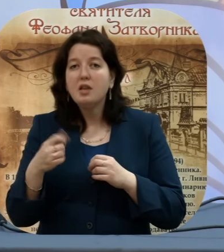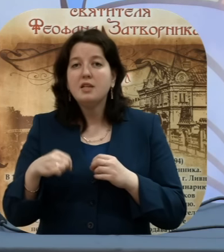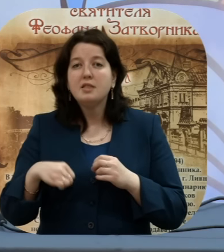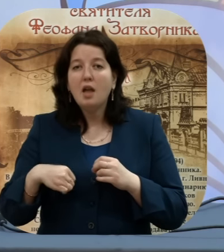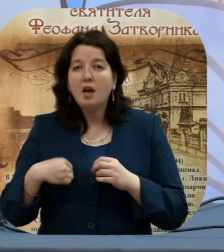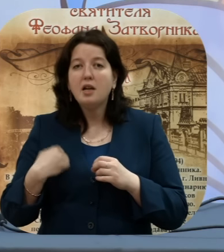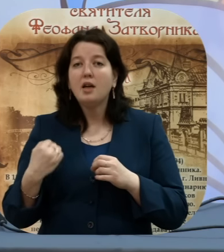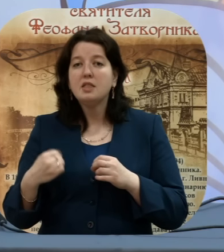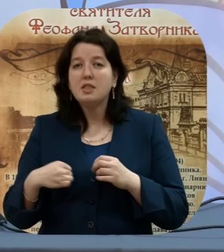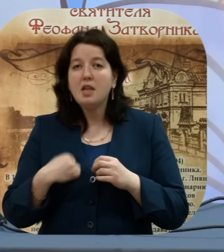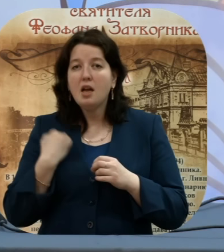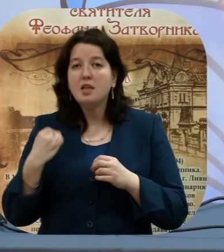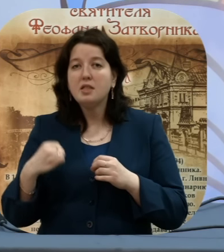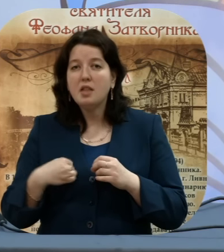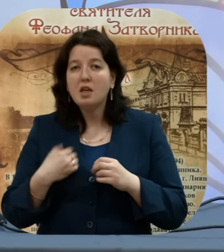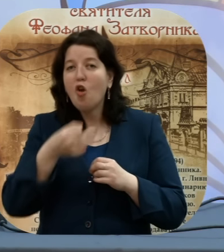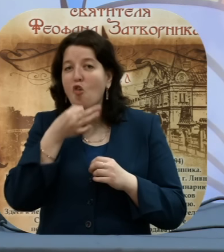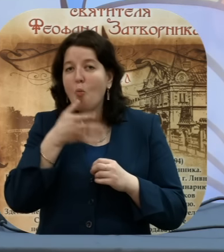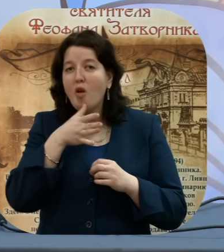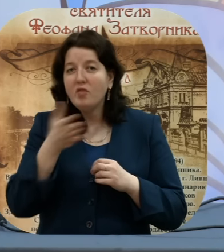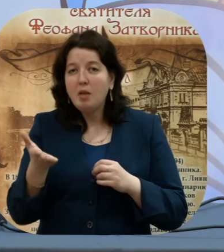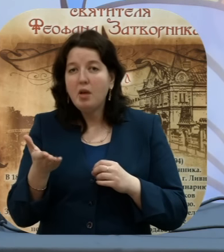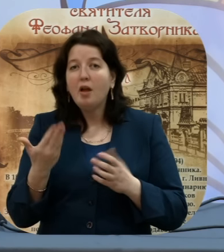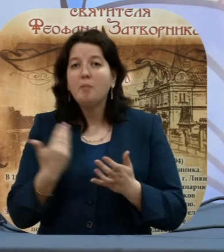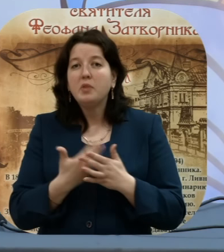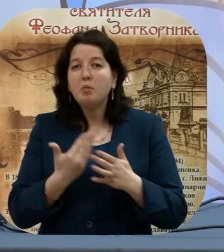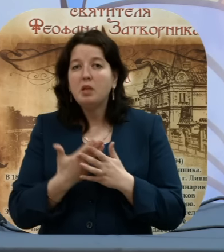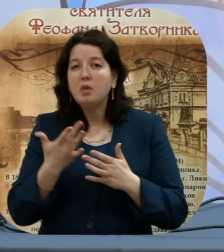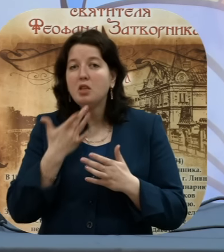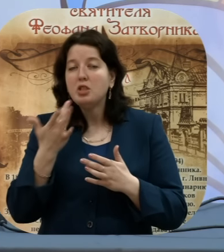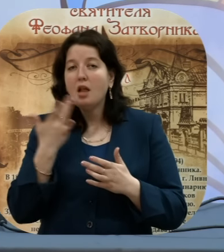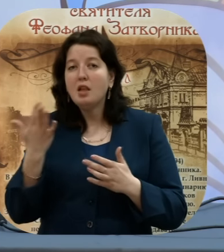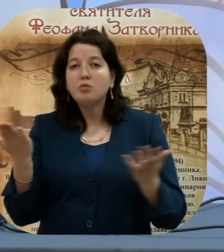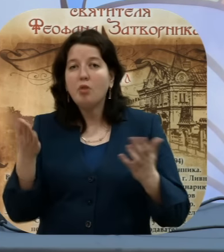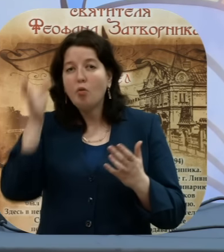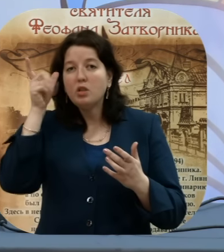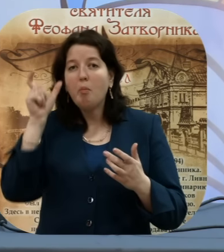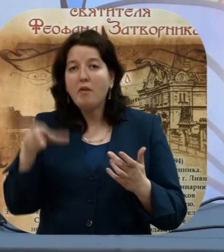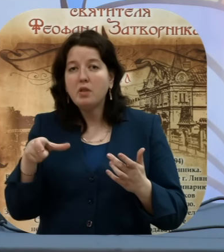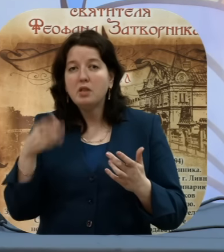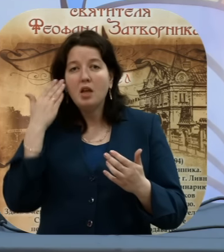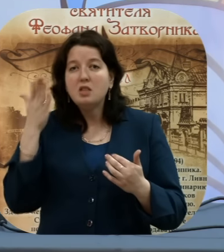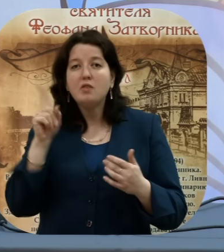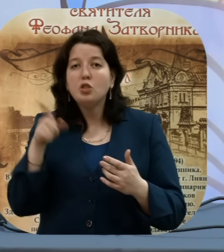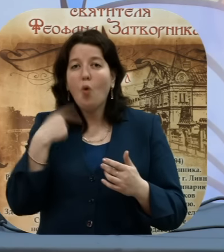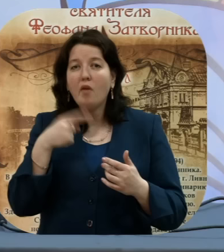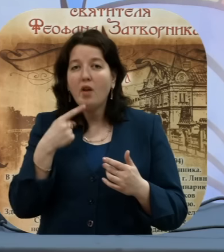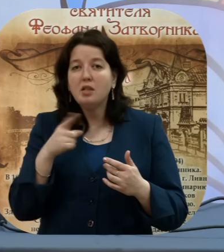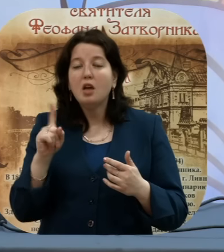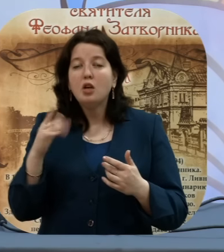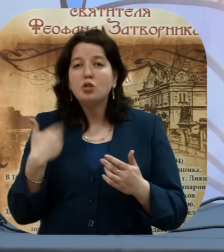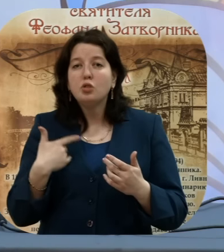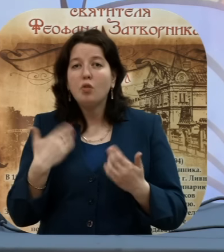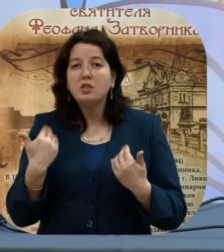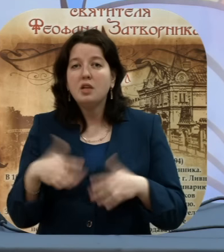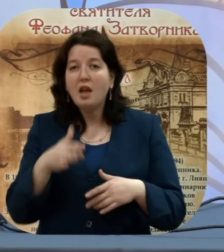в любое время. Например, вот читает лекции какой-нибудь там профессор, ну, неизвестно, что говорит. Ну, что терять